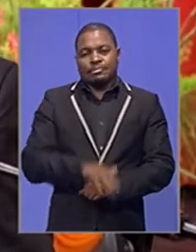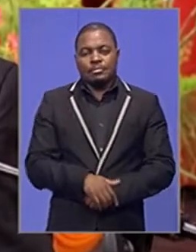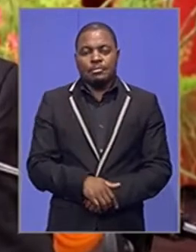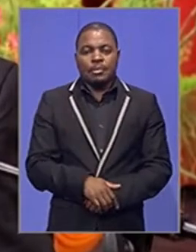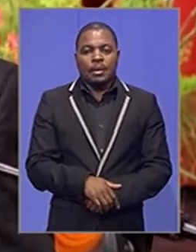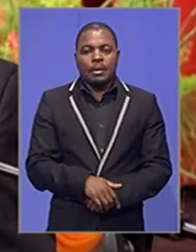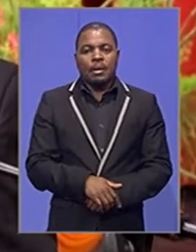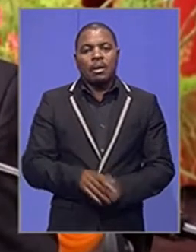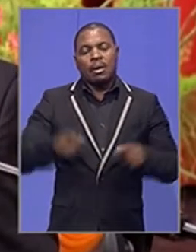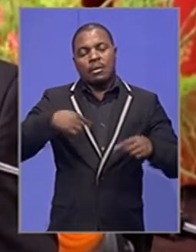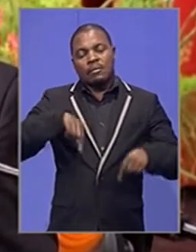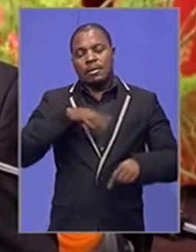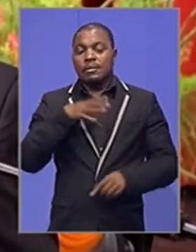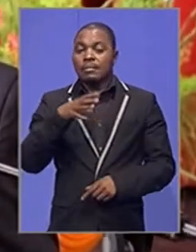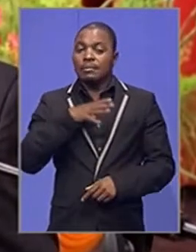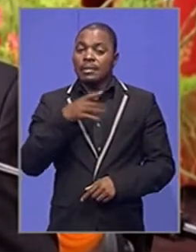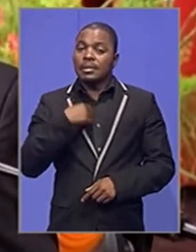It's just to say